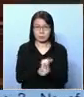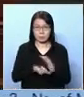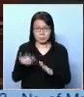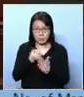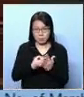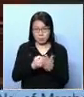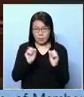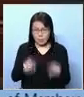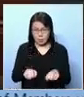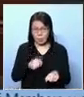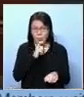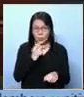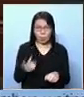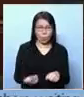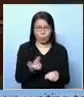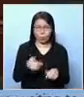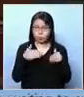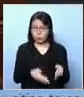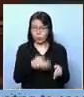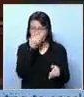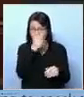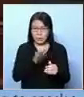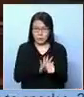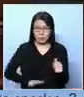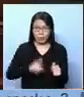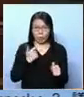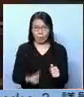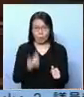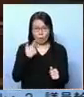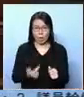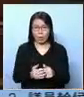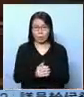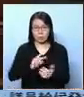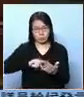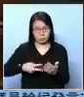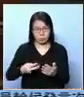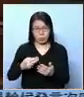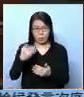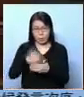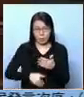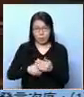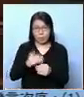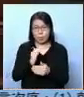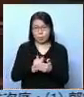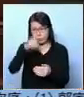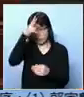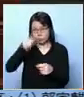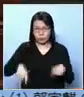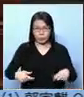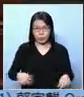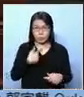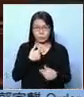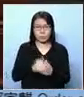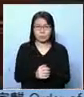問題，會產生咗好大好大嘅對香港嘅影響。咁然後於是乎又作一個調整，就削咗部分嘅開支，政府開支。咁如